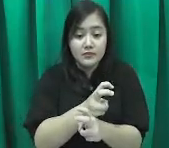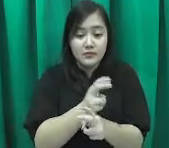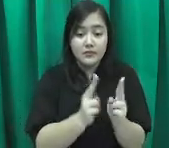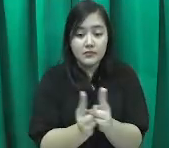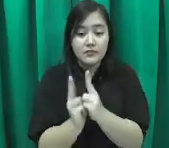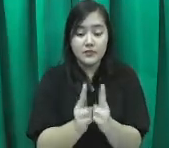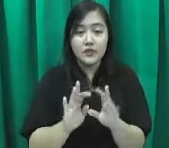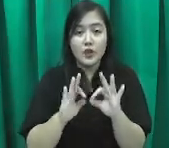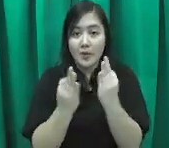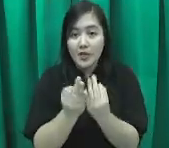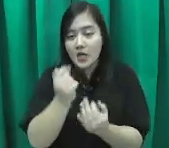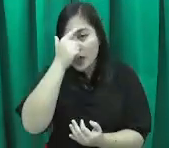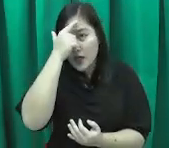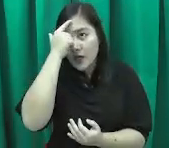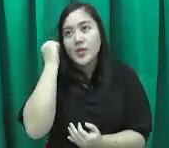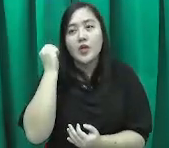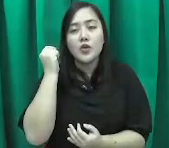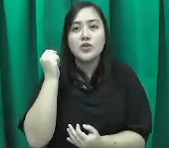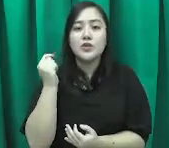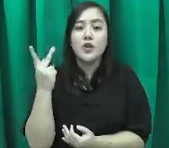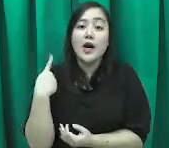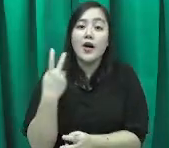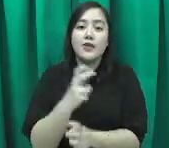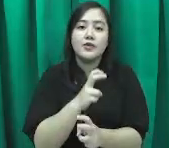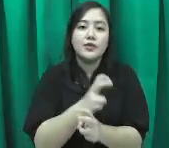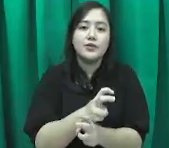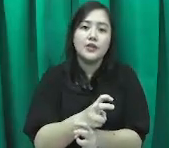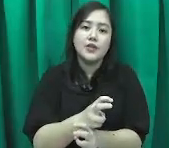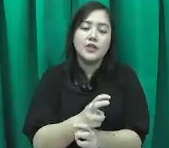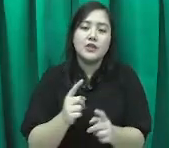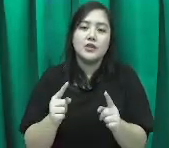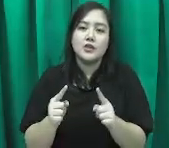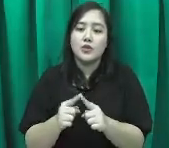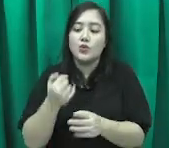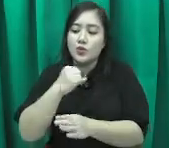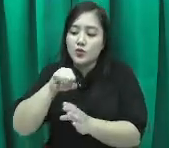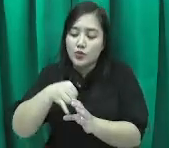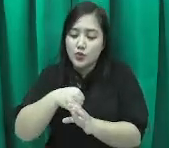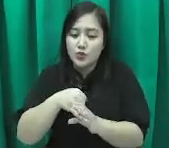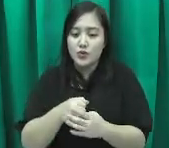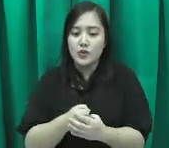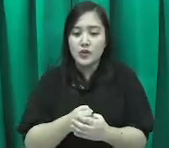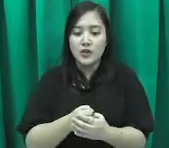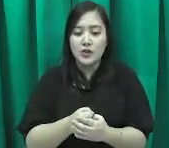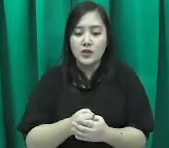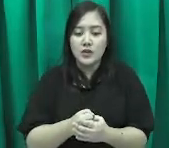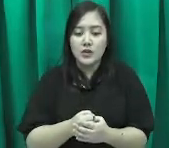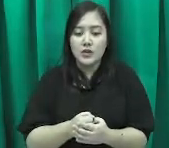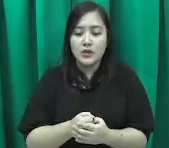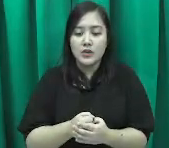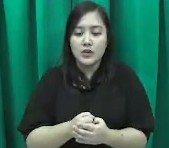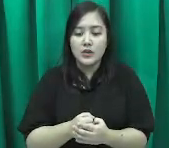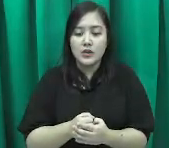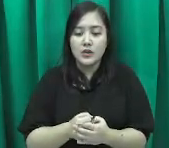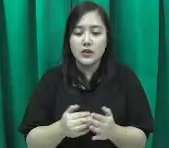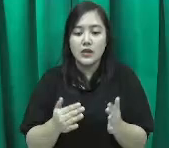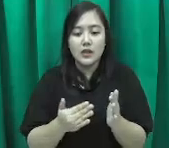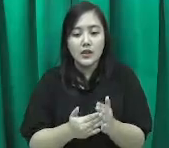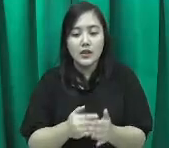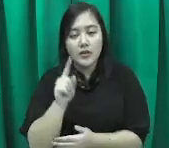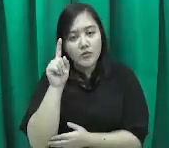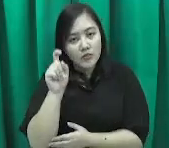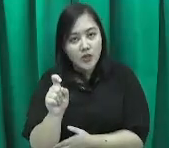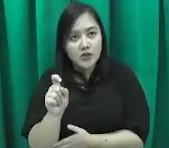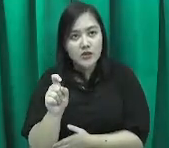pabigat sa atin. Yes, sir. Kaya dapat ang bawat isa ay involved para mag-grow spiritually ang pamilya. Ang bawat isang membro